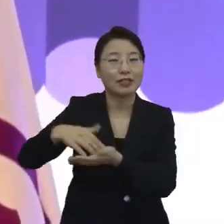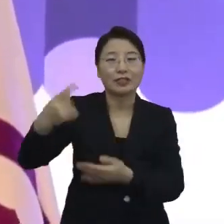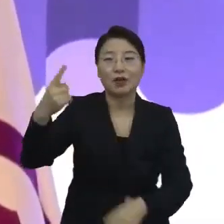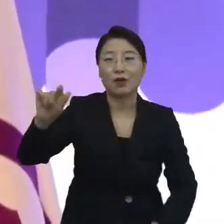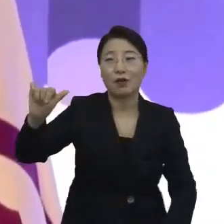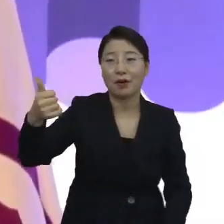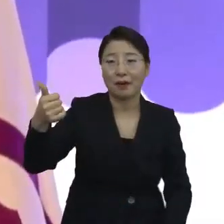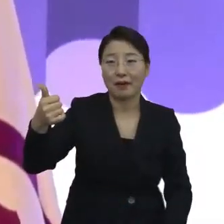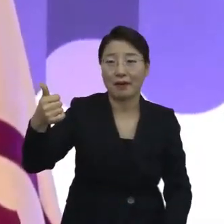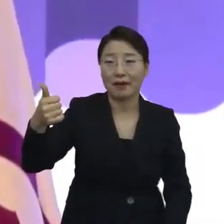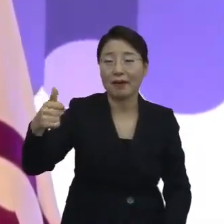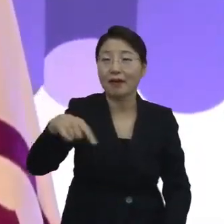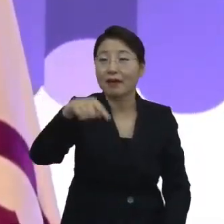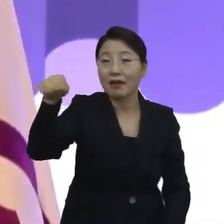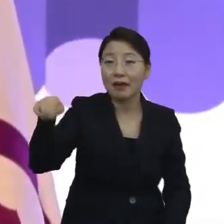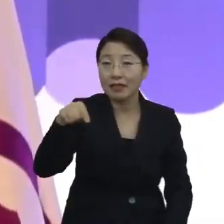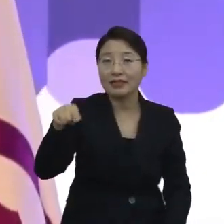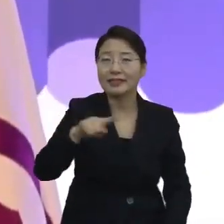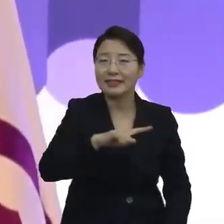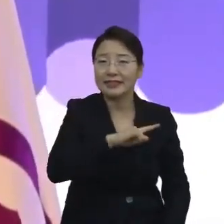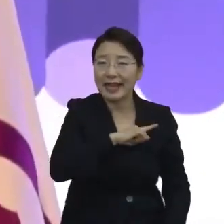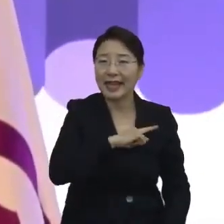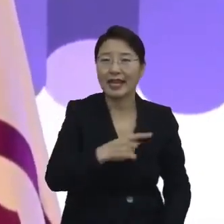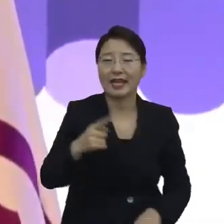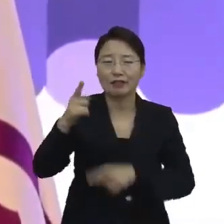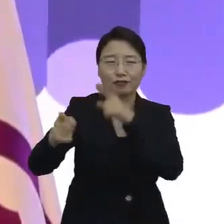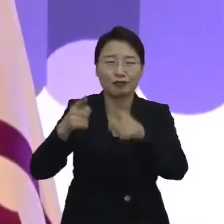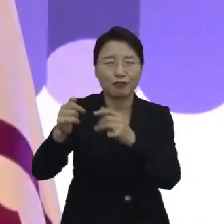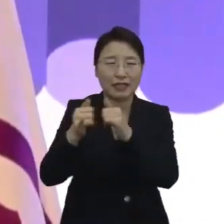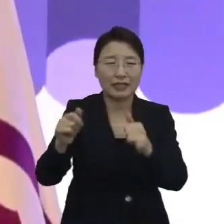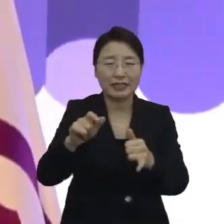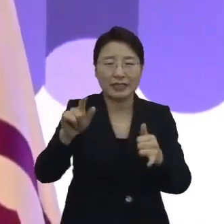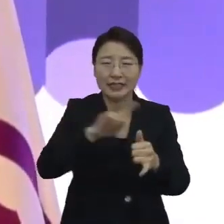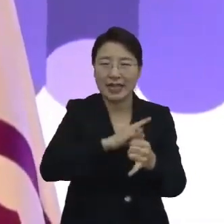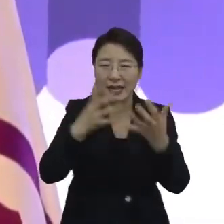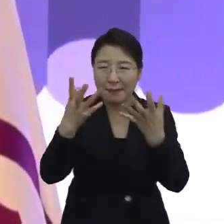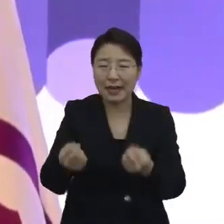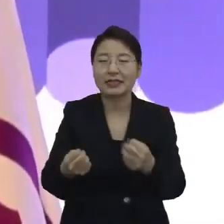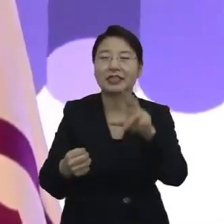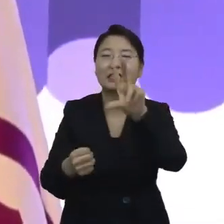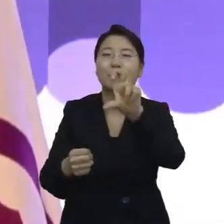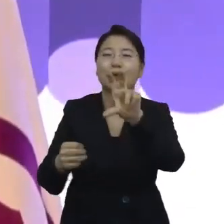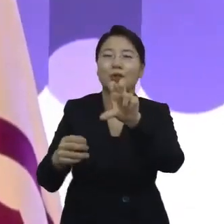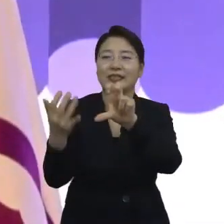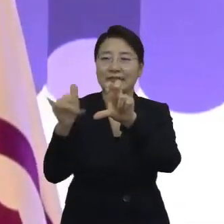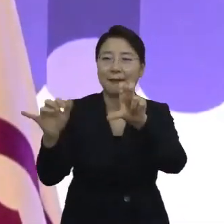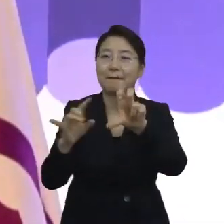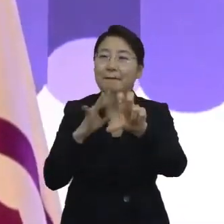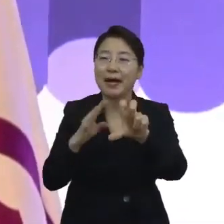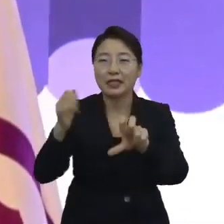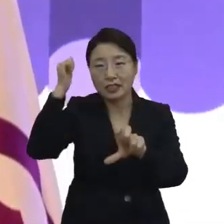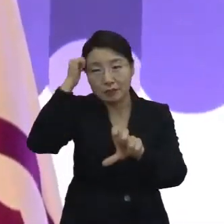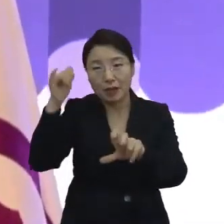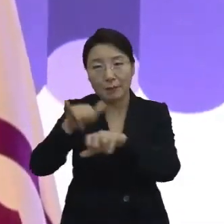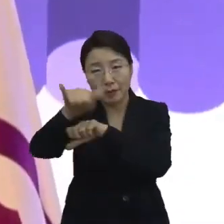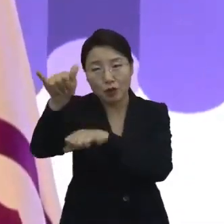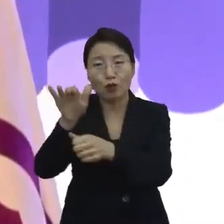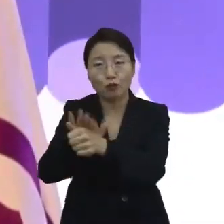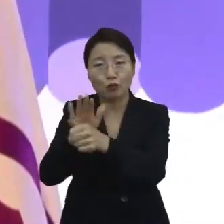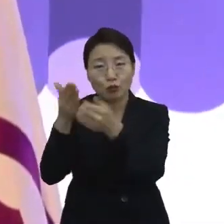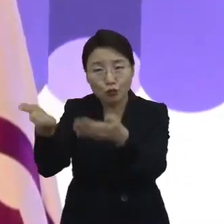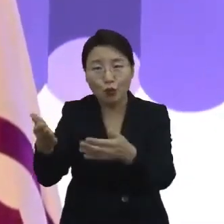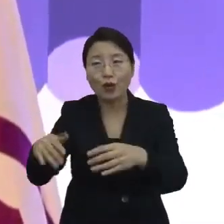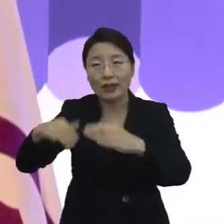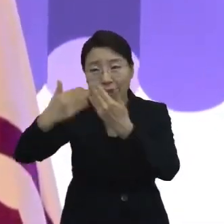들어왔는데 그 중에서 제일 구독자 수가 많은 25명한테만 비행기 값 숙박료 좀 대줬고요. 그 외엔 다 본인